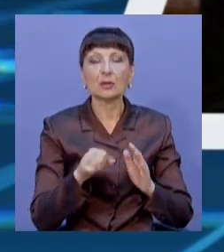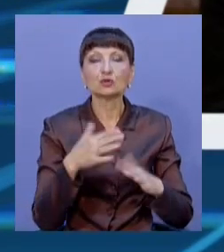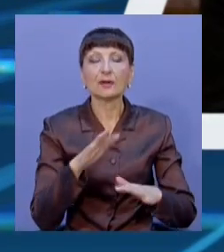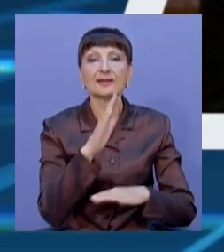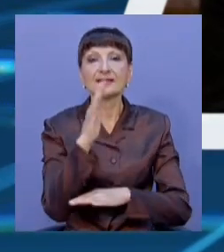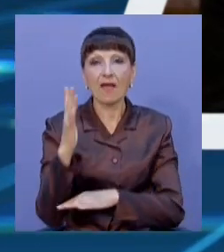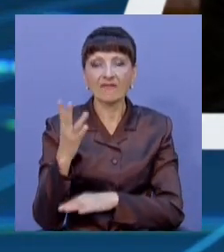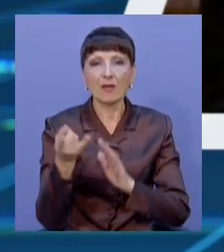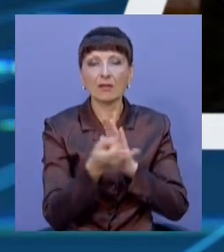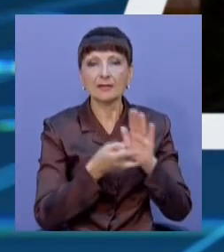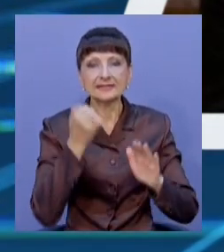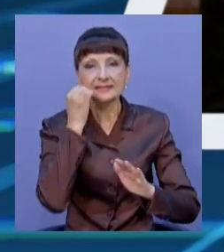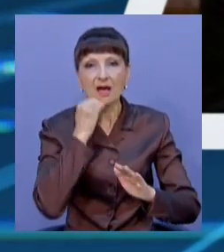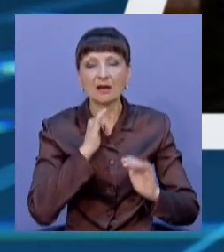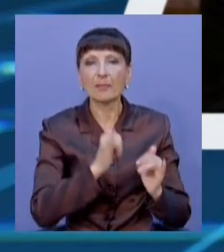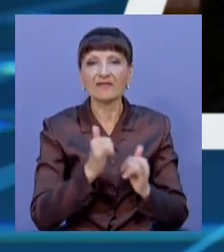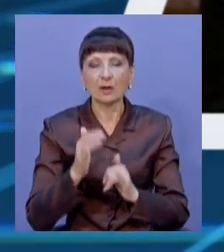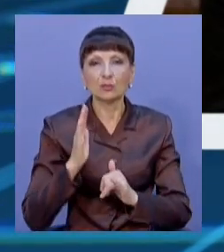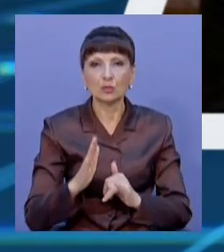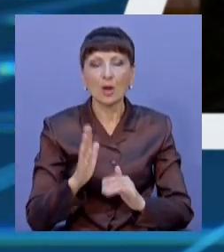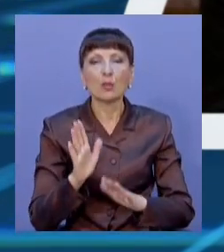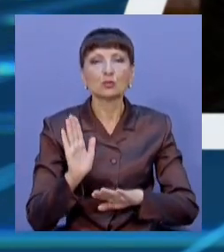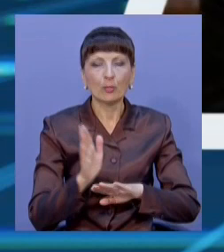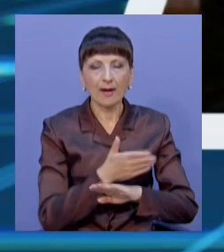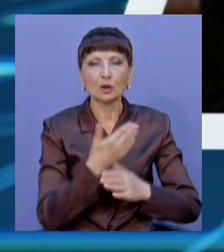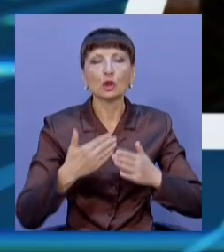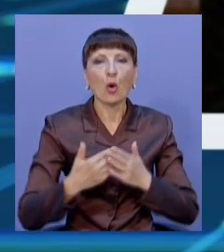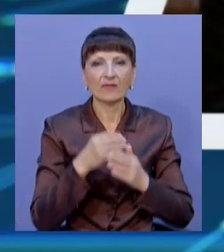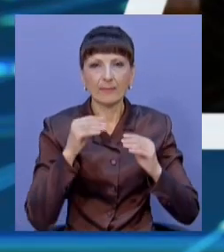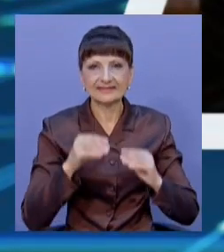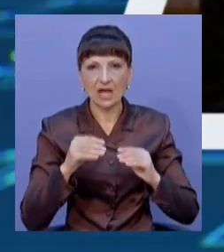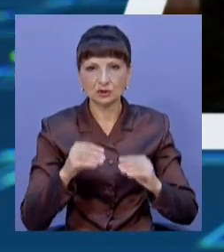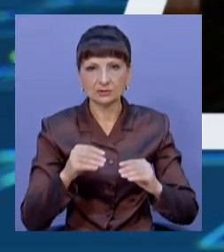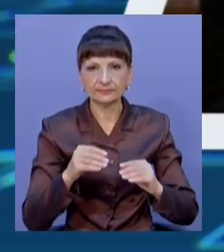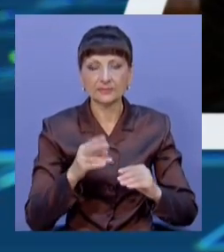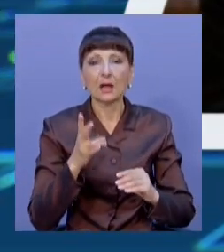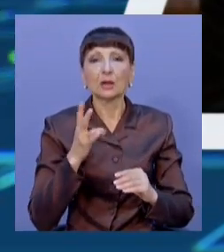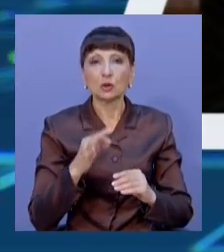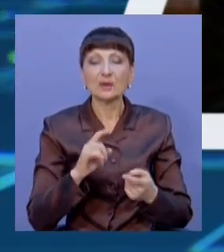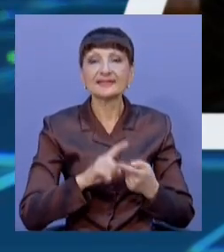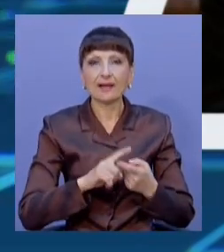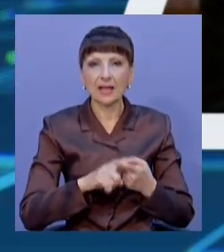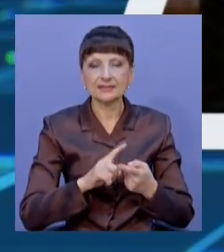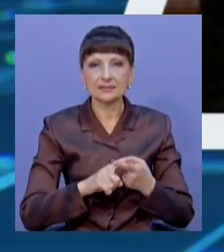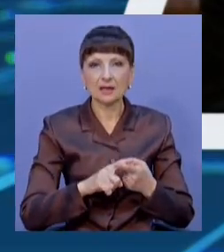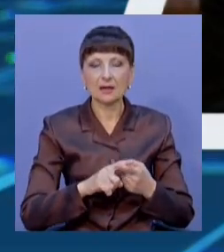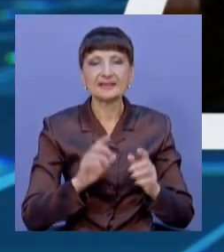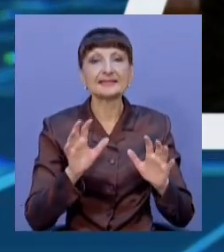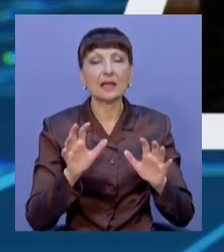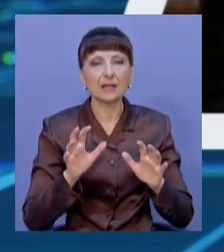деревья из-за того, что они не поливались. Деревья тоже будут обновлены. Но согласно